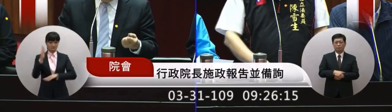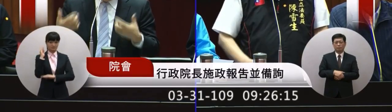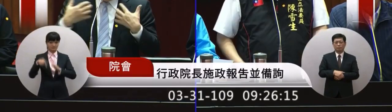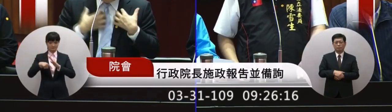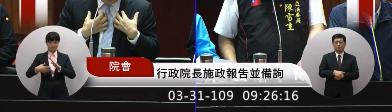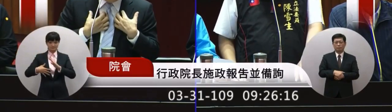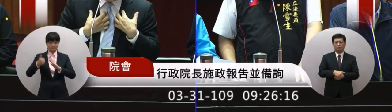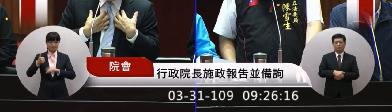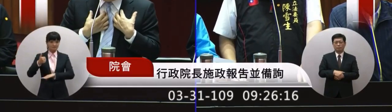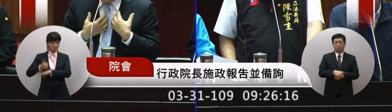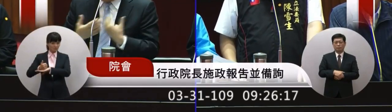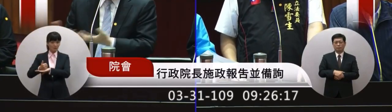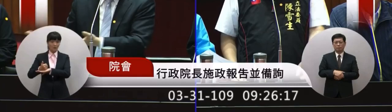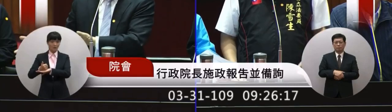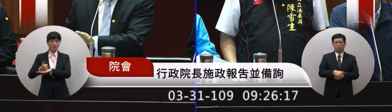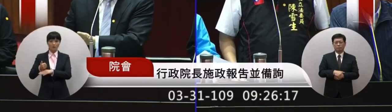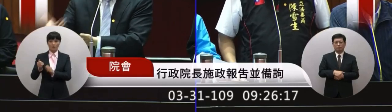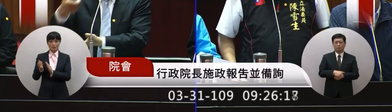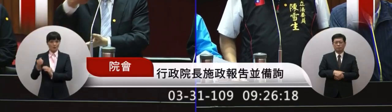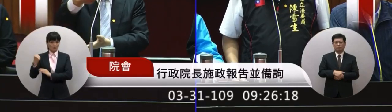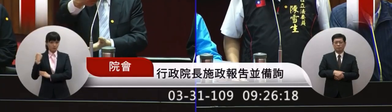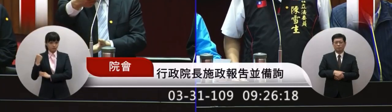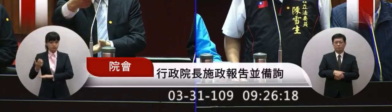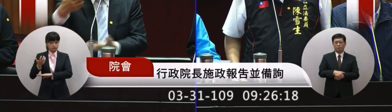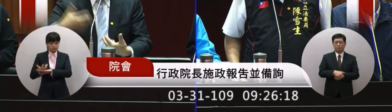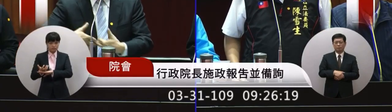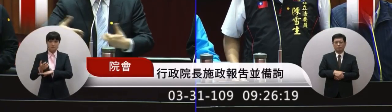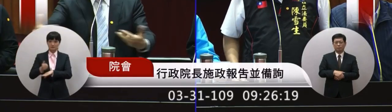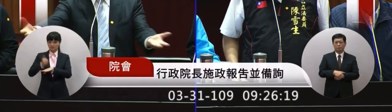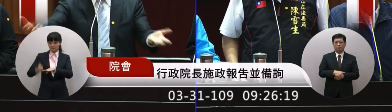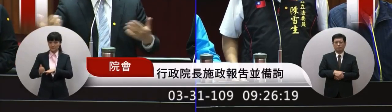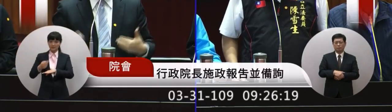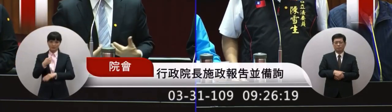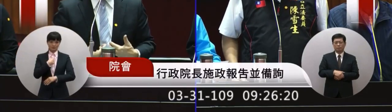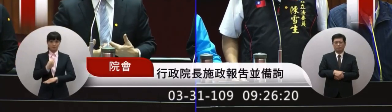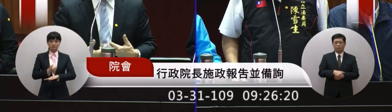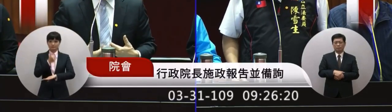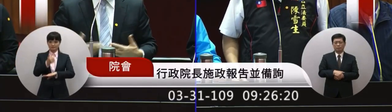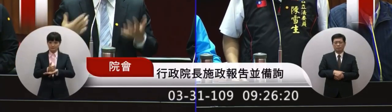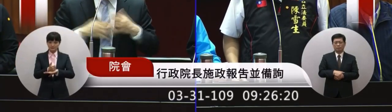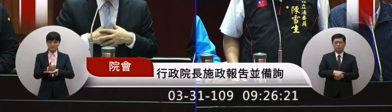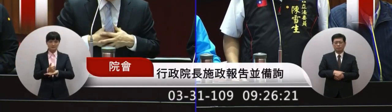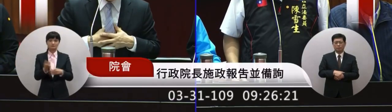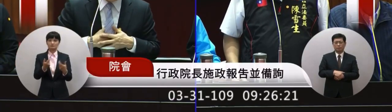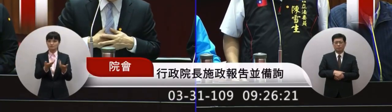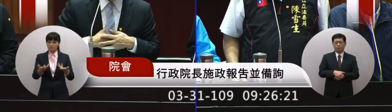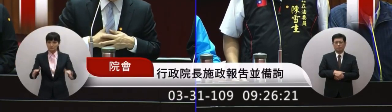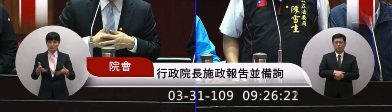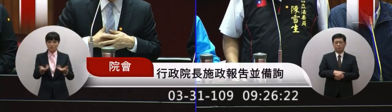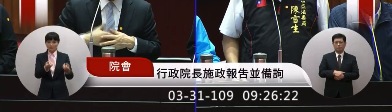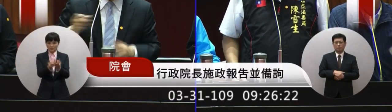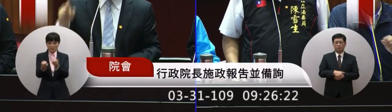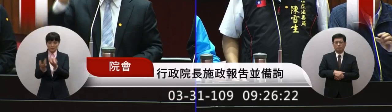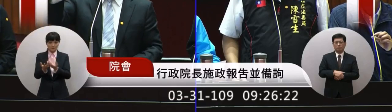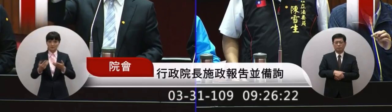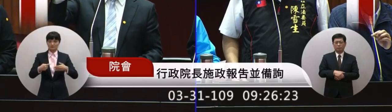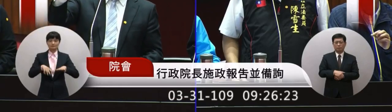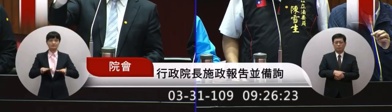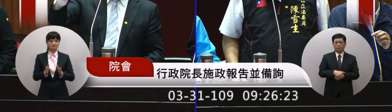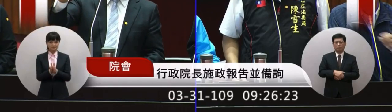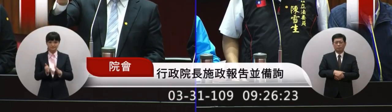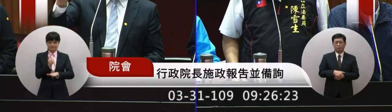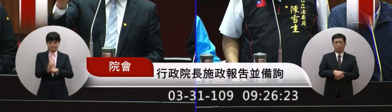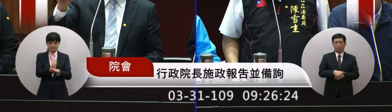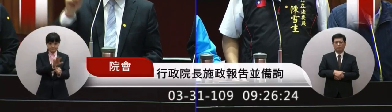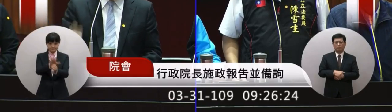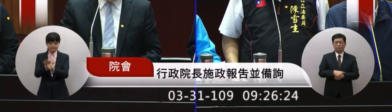很努力，我接手以后，很多事情去到现场也是马上解决，这个很实在的啊，比挂一个什